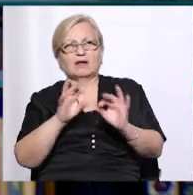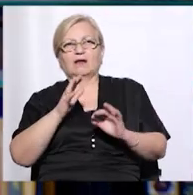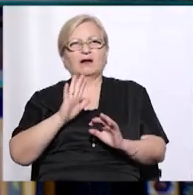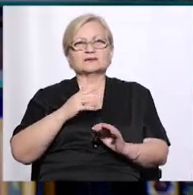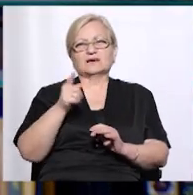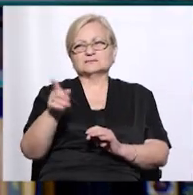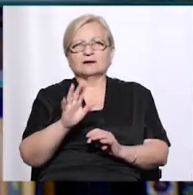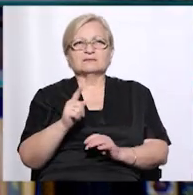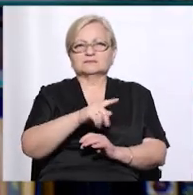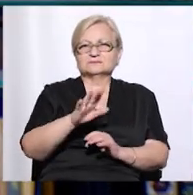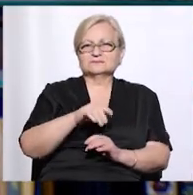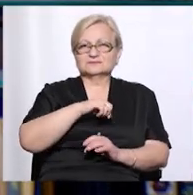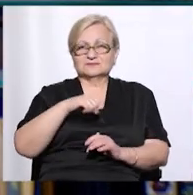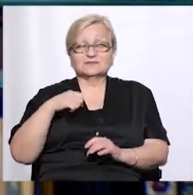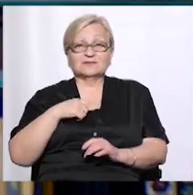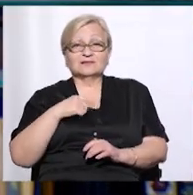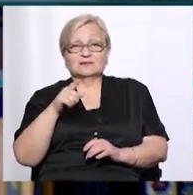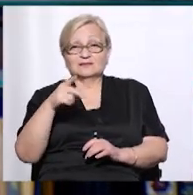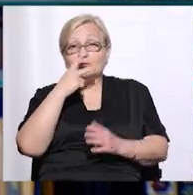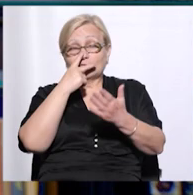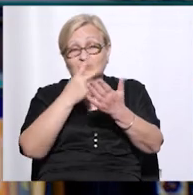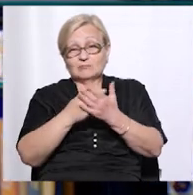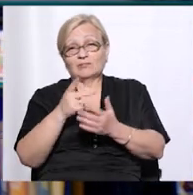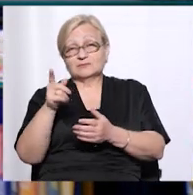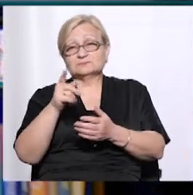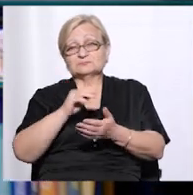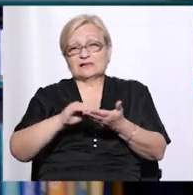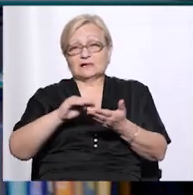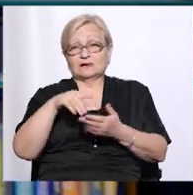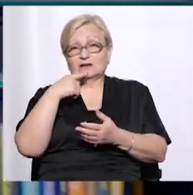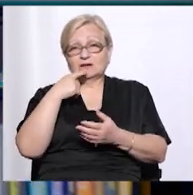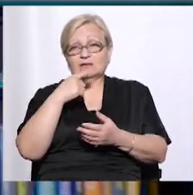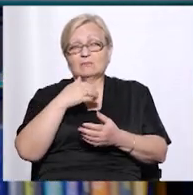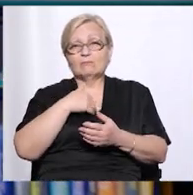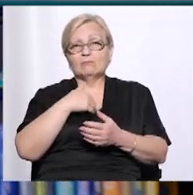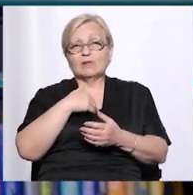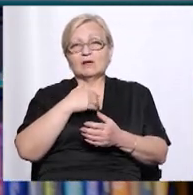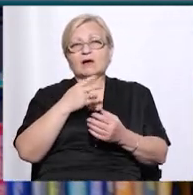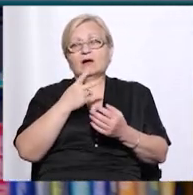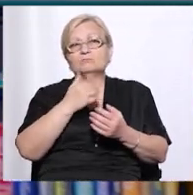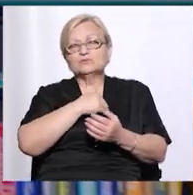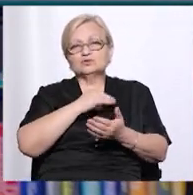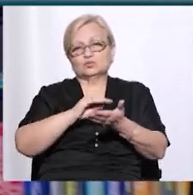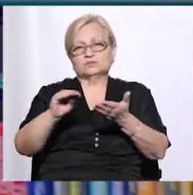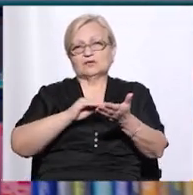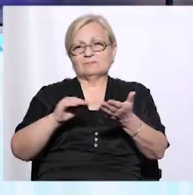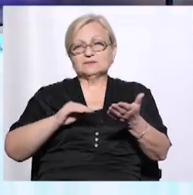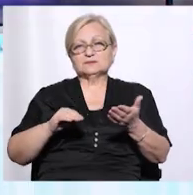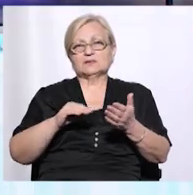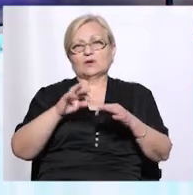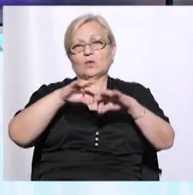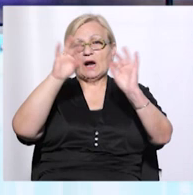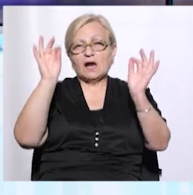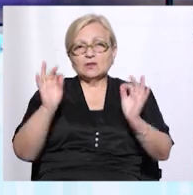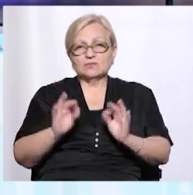შეხედვით თითქოს ამბობს ხომ, რომ მე ვეცადეო ამესახა ხელოვანის ბედი ტირანულ სახელმწიფოში და